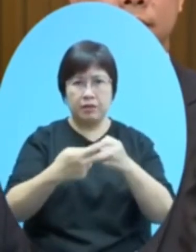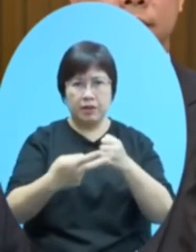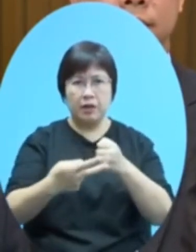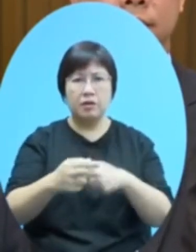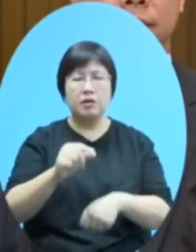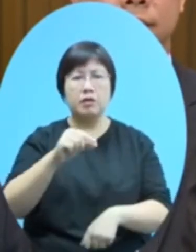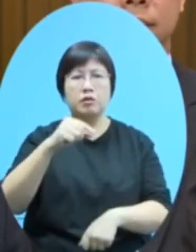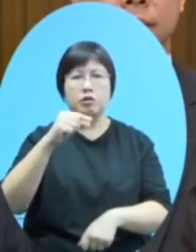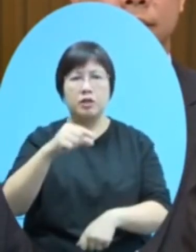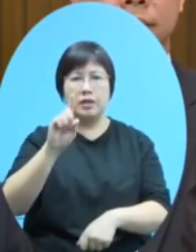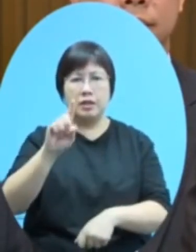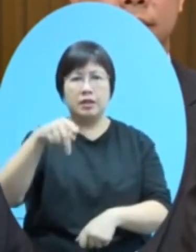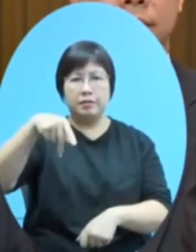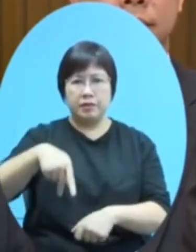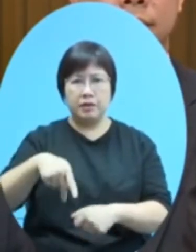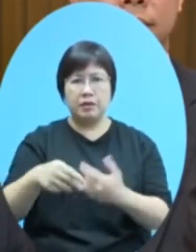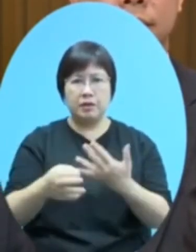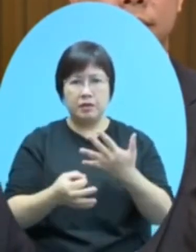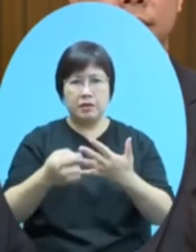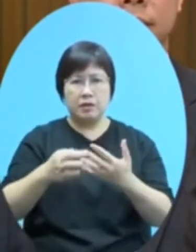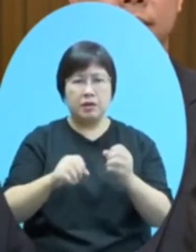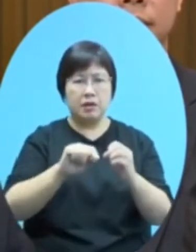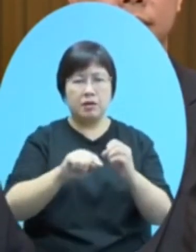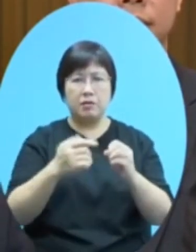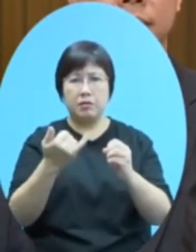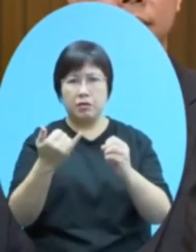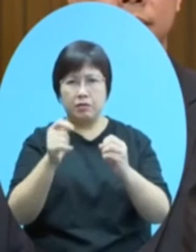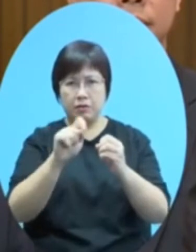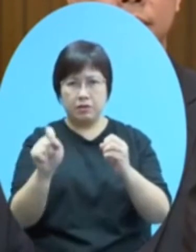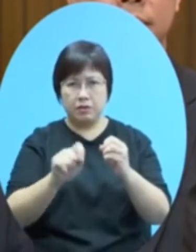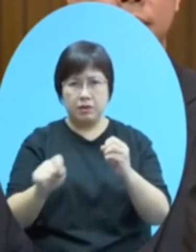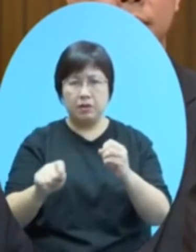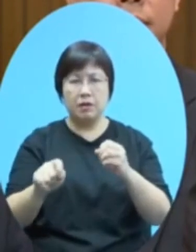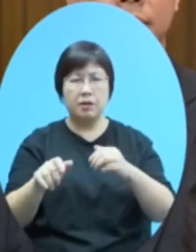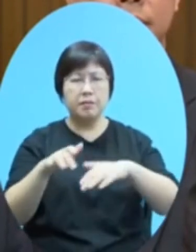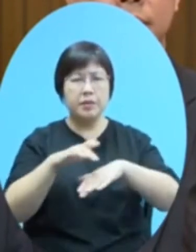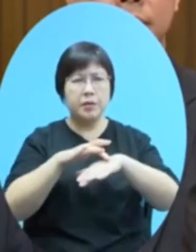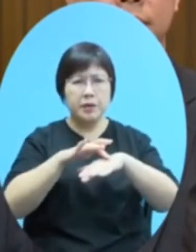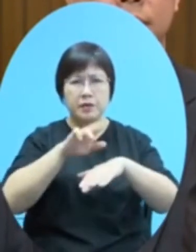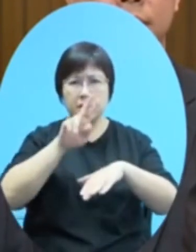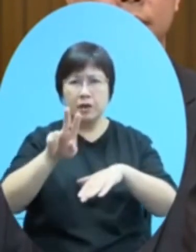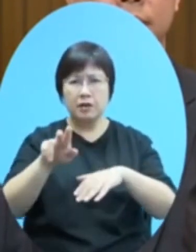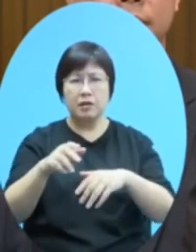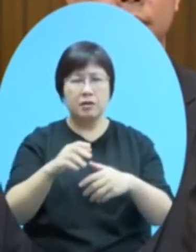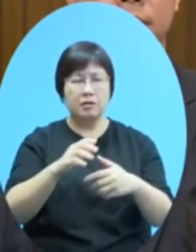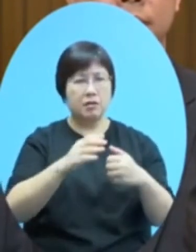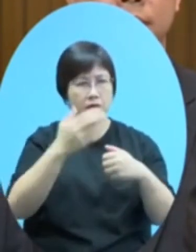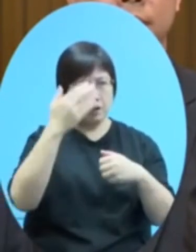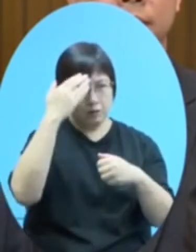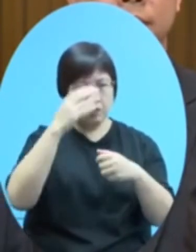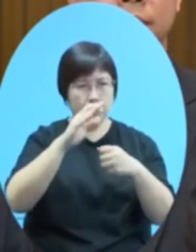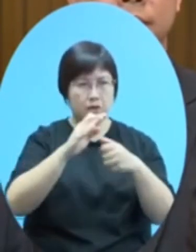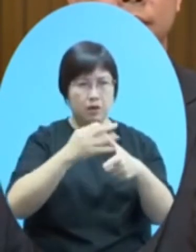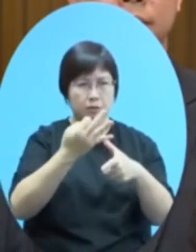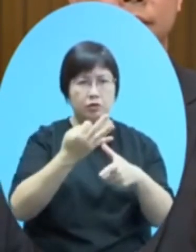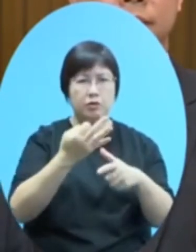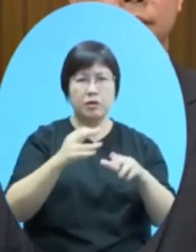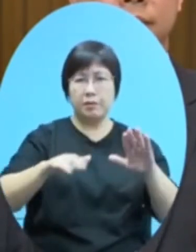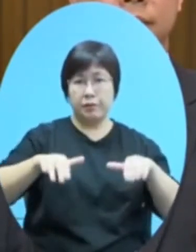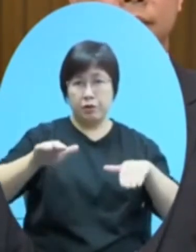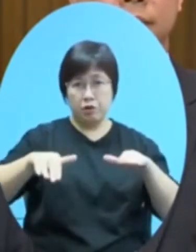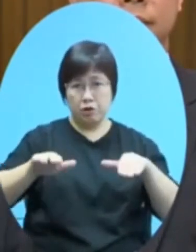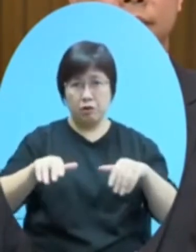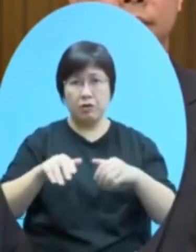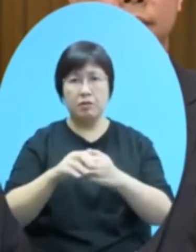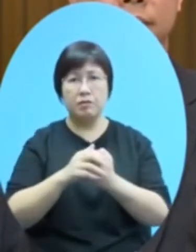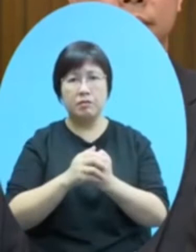的增長是 0.6%， 表面看來跟第一季是差不多，